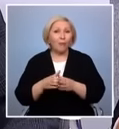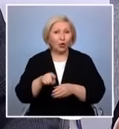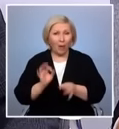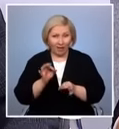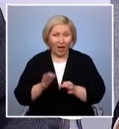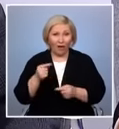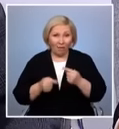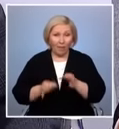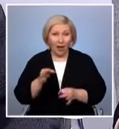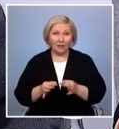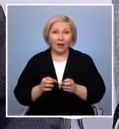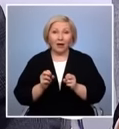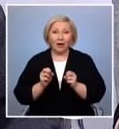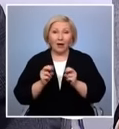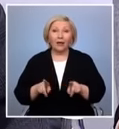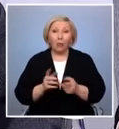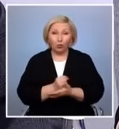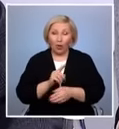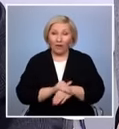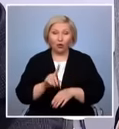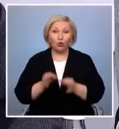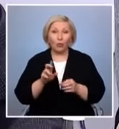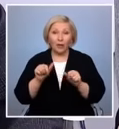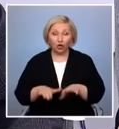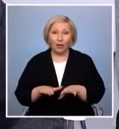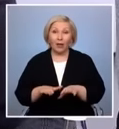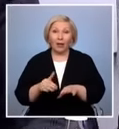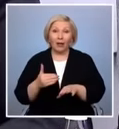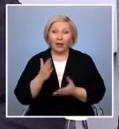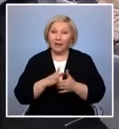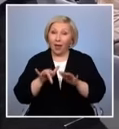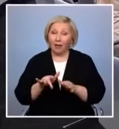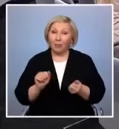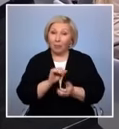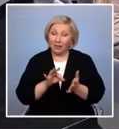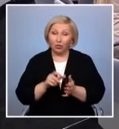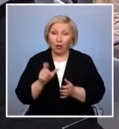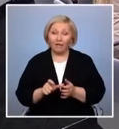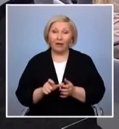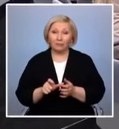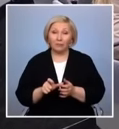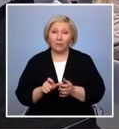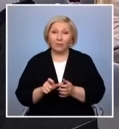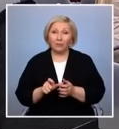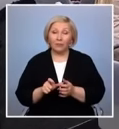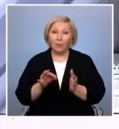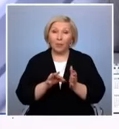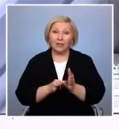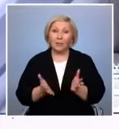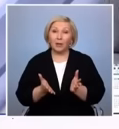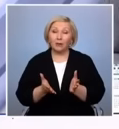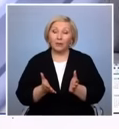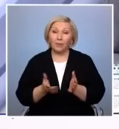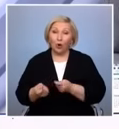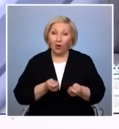отдельно отмечу, что на протяжении всей прямой линии, когда вопросы касались каких-то конкретных бытовых дел, да, там